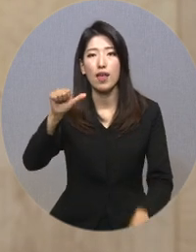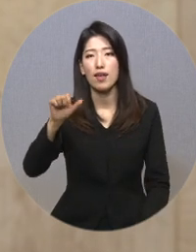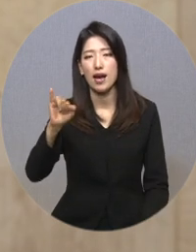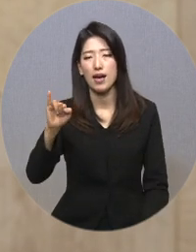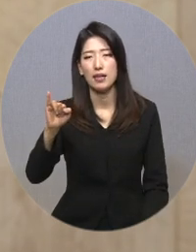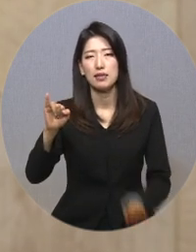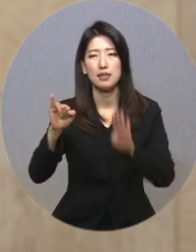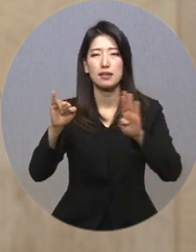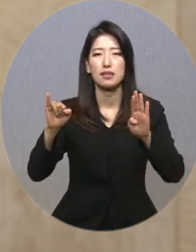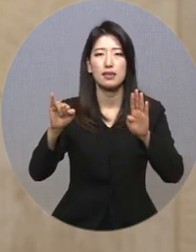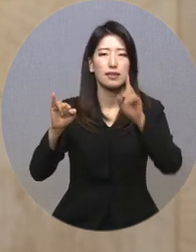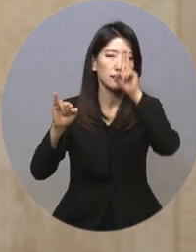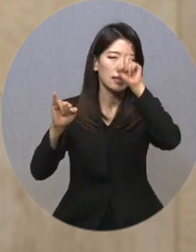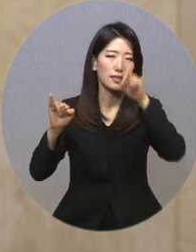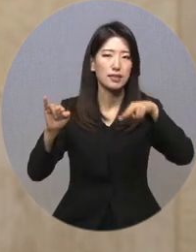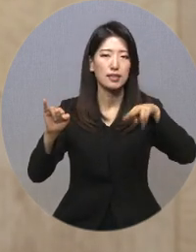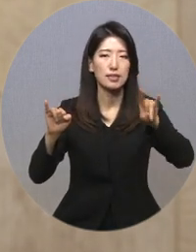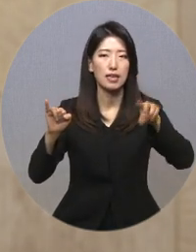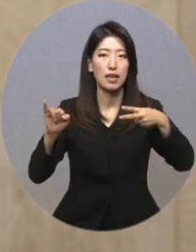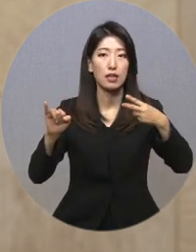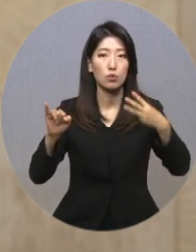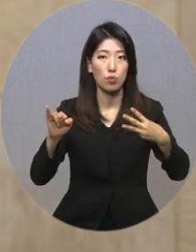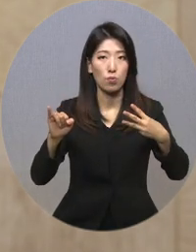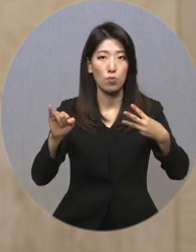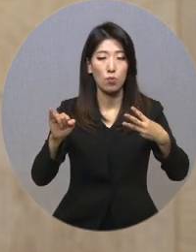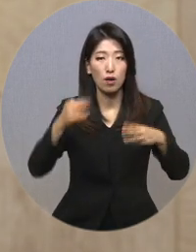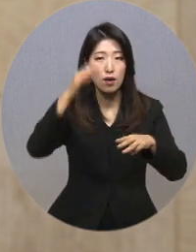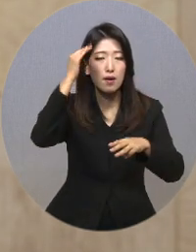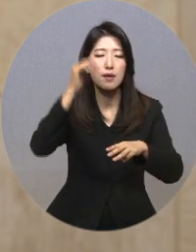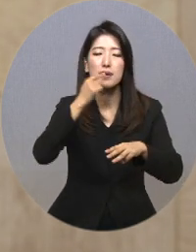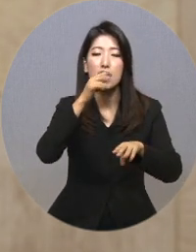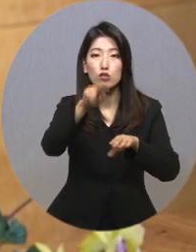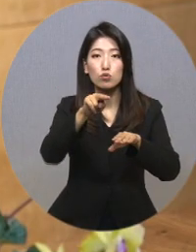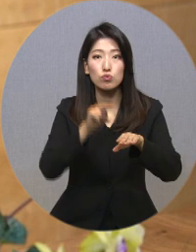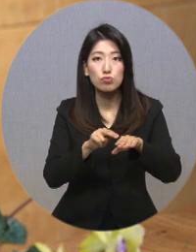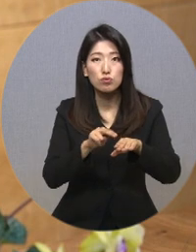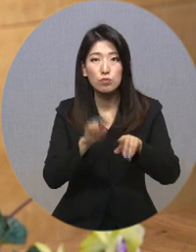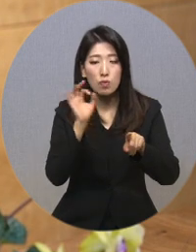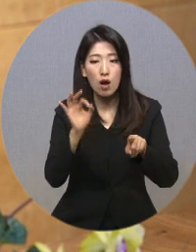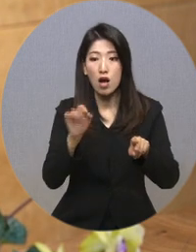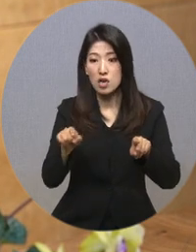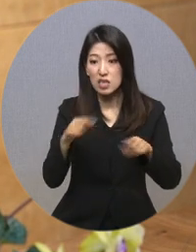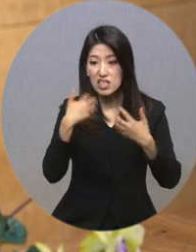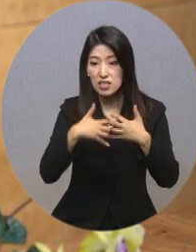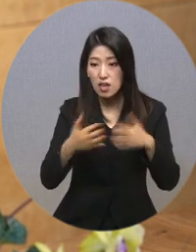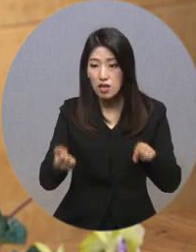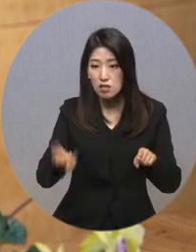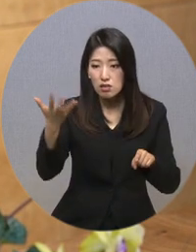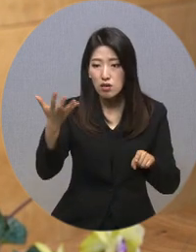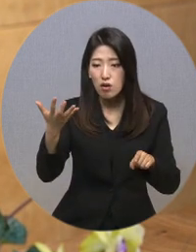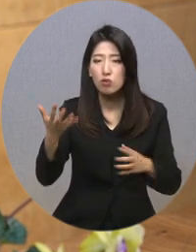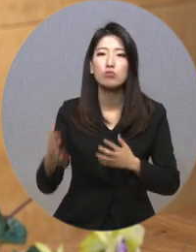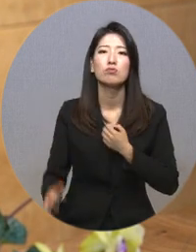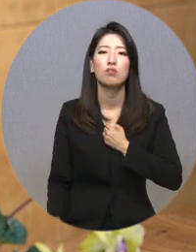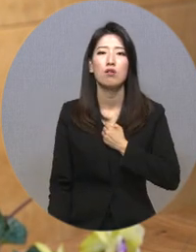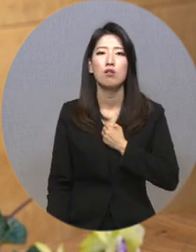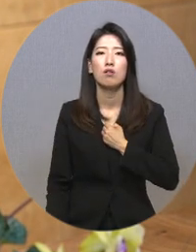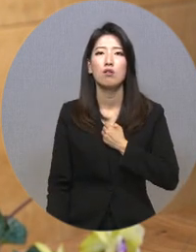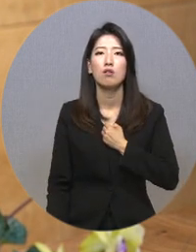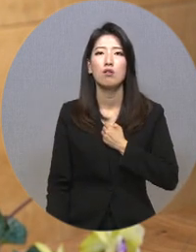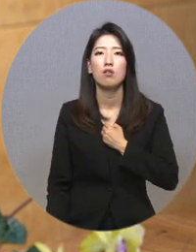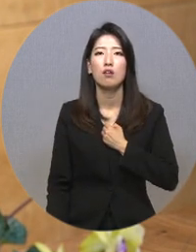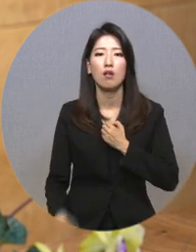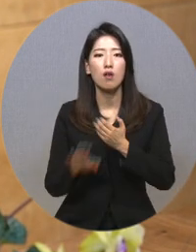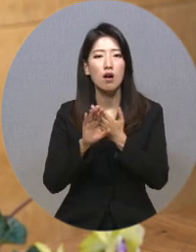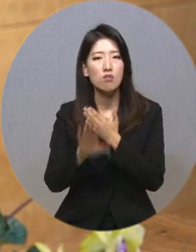돼서 그렇다면 미래는 미래 대학은 어떻게 바뀌어야 될 거냐 가지고 제가 굉장히 오랫동안 교육도 다니고 연수도